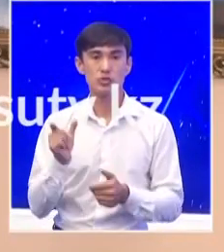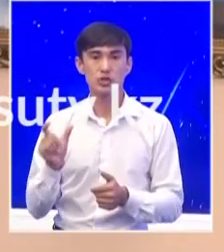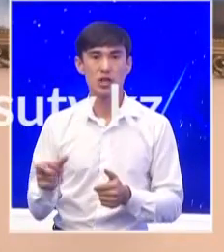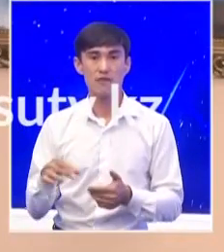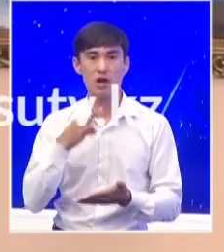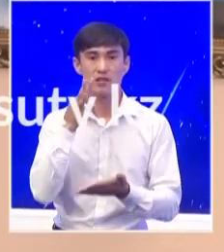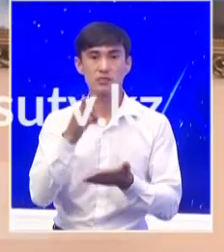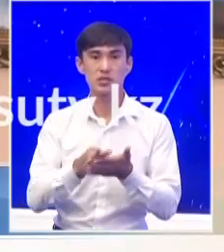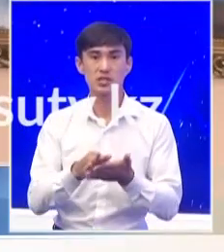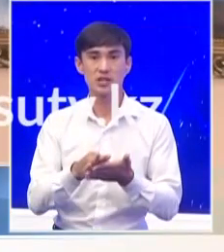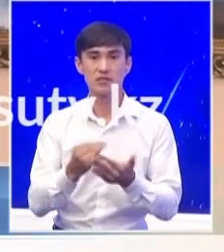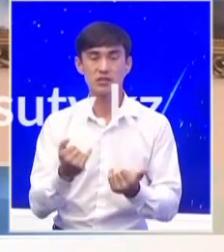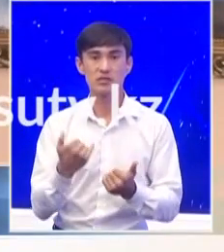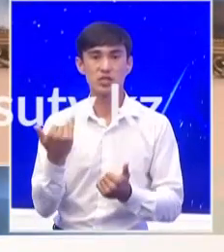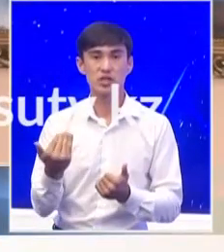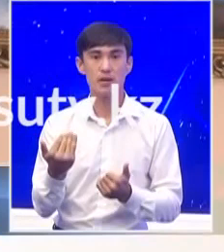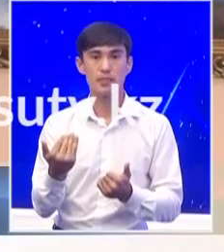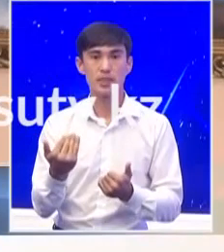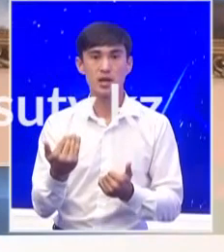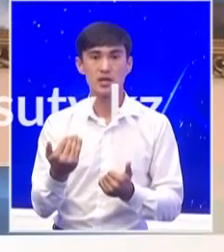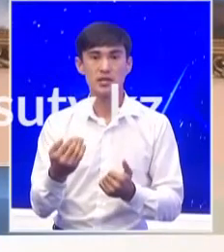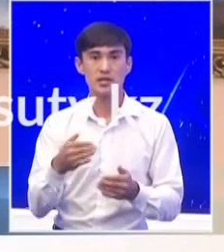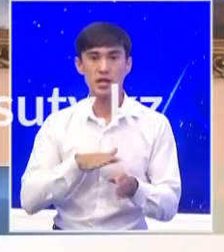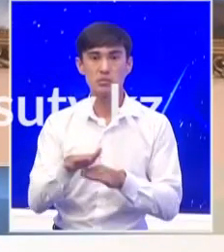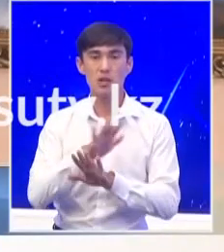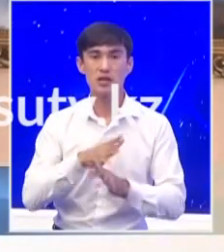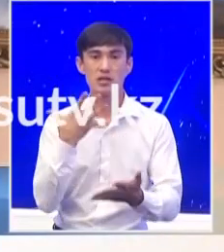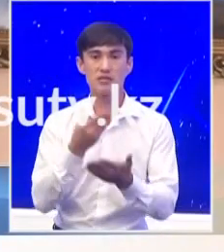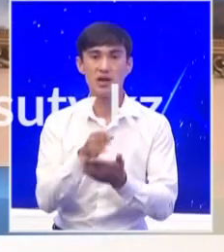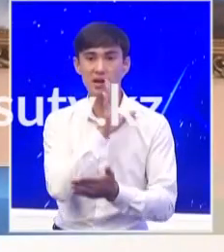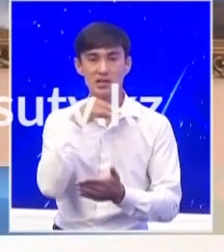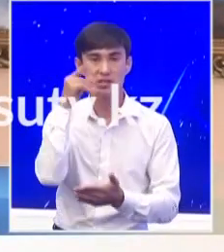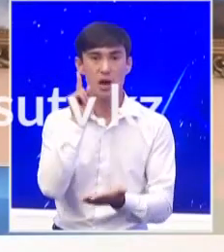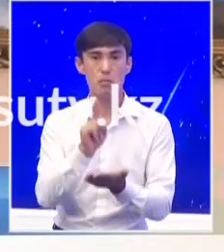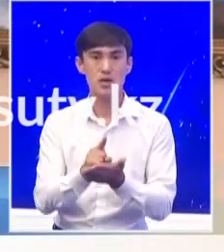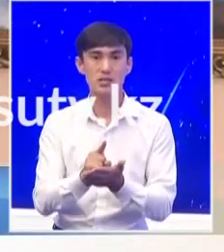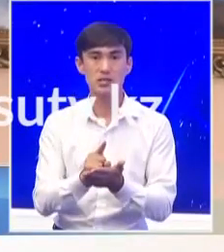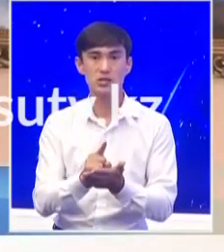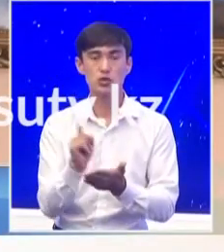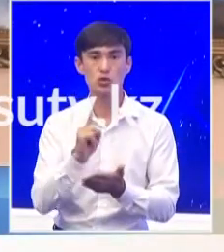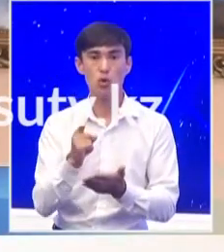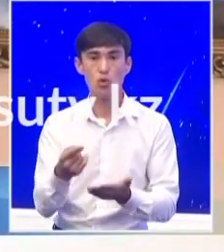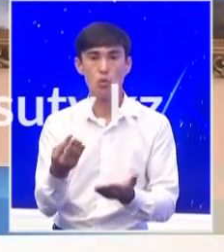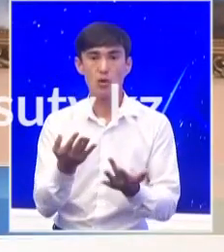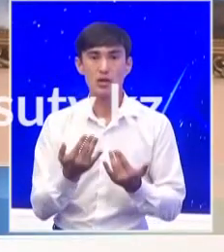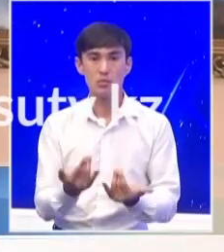административной ответственности за, допустим, неисполнение своих родительских обязанностей, сферу того, что он употребляет